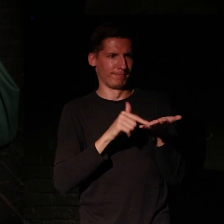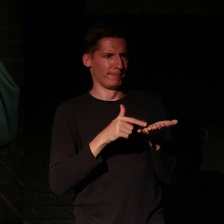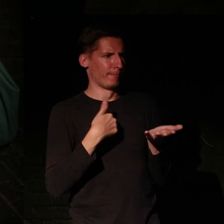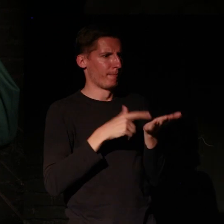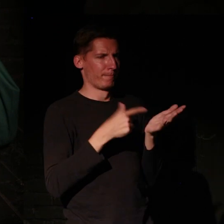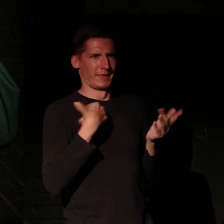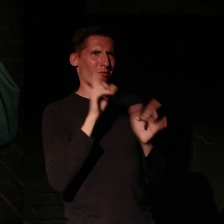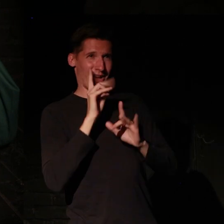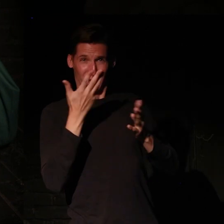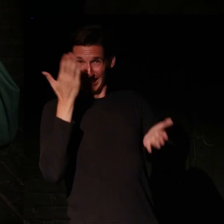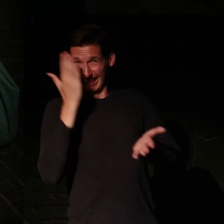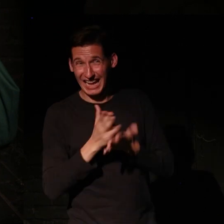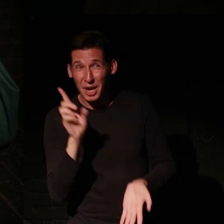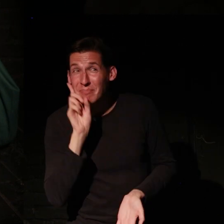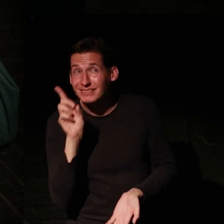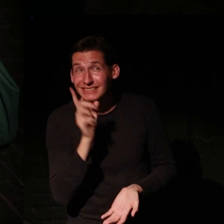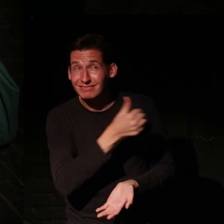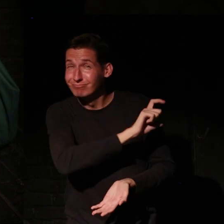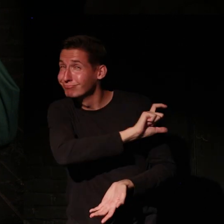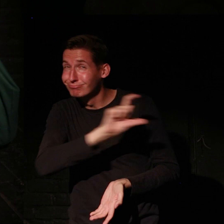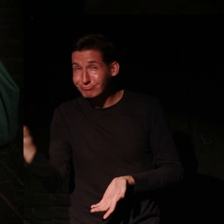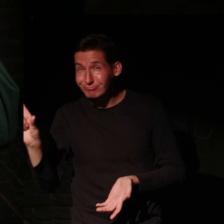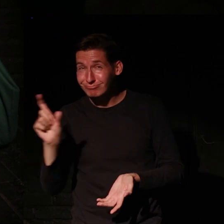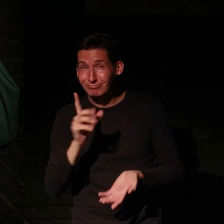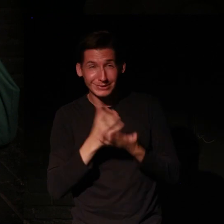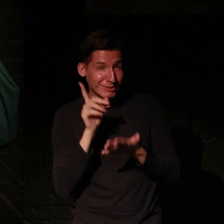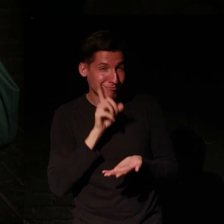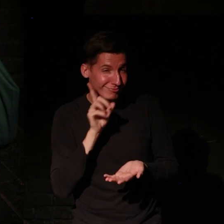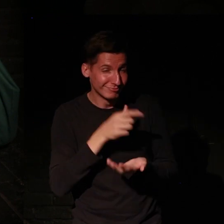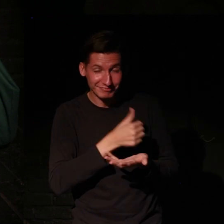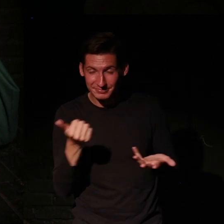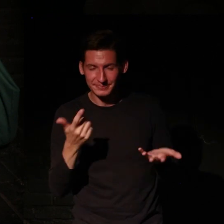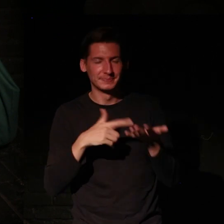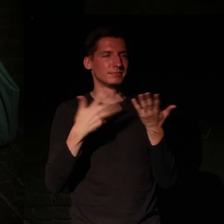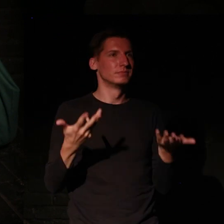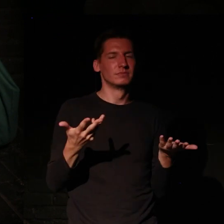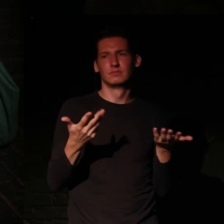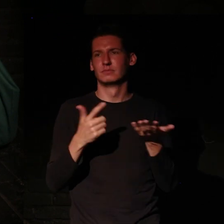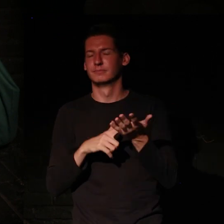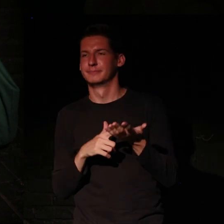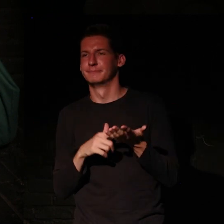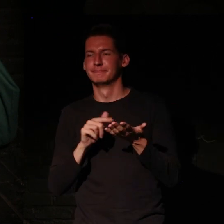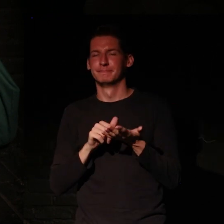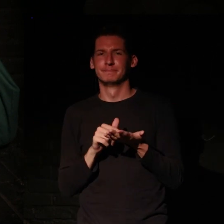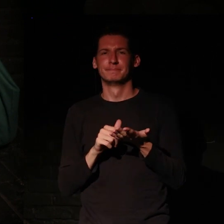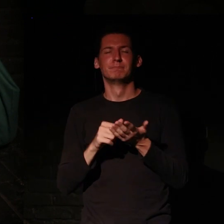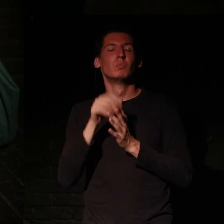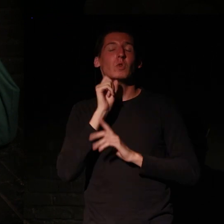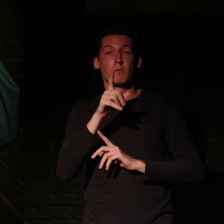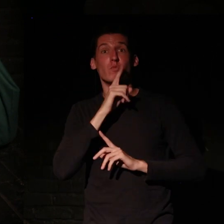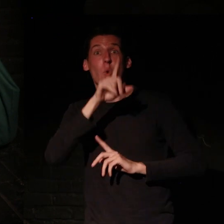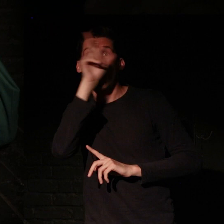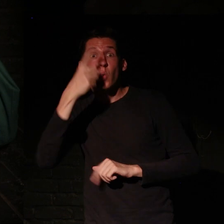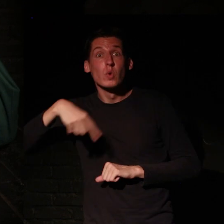usiedli tylko mężczyźni, a kobiety stały tam i nie usiadły, czy że właśnie, że ci ludzie to